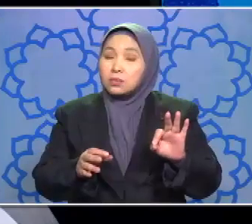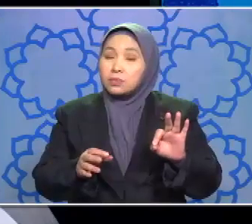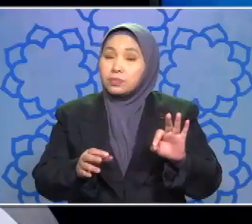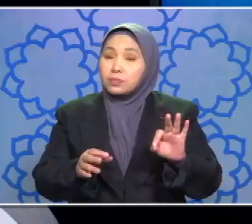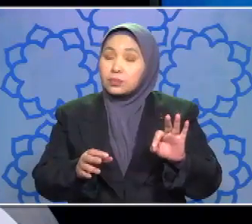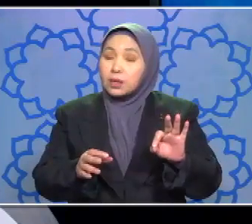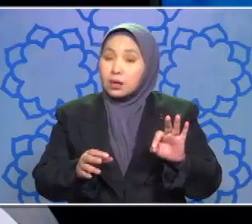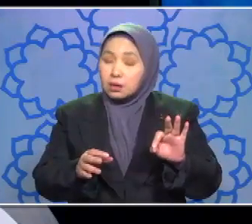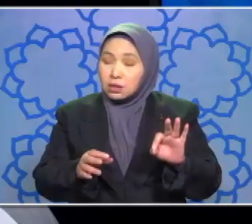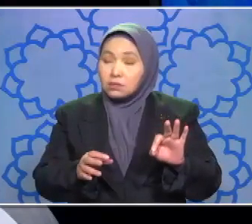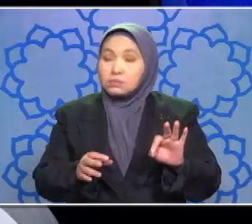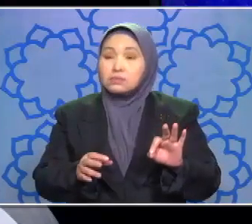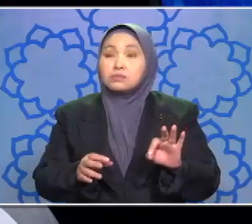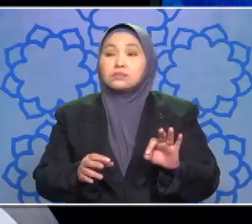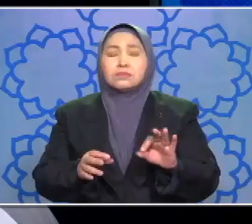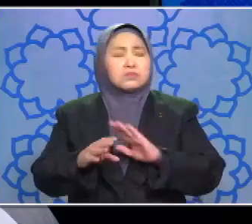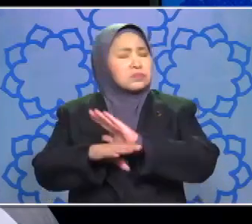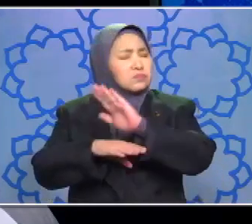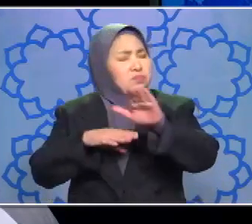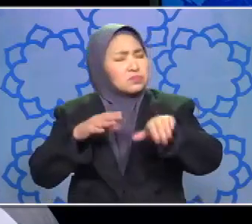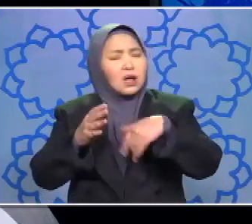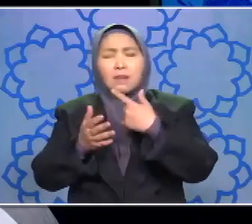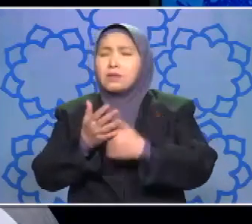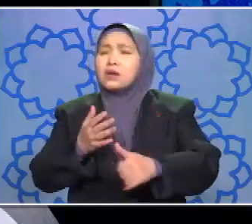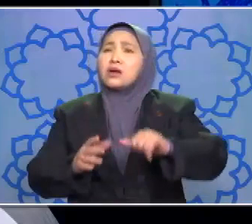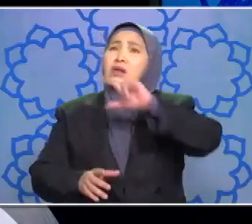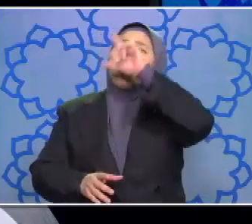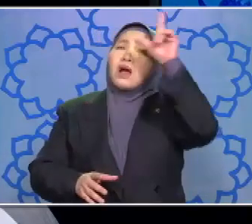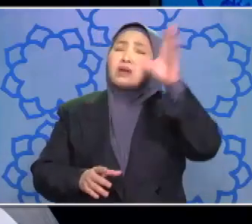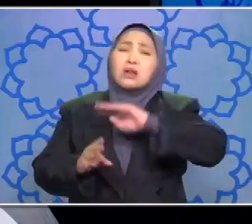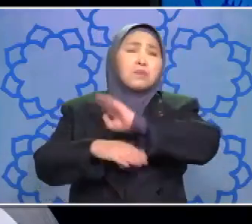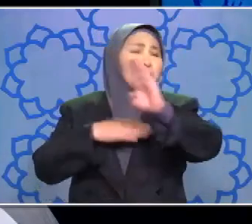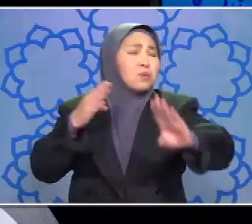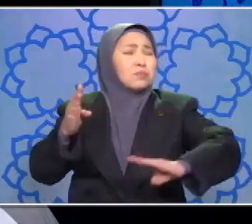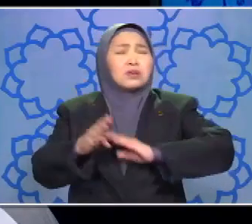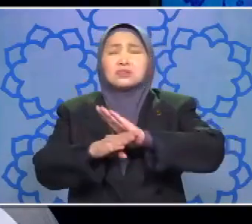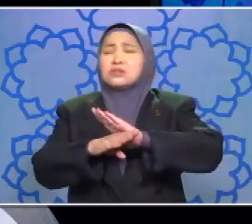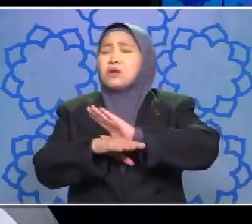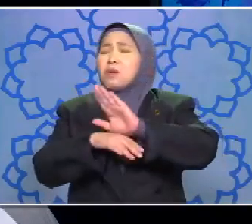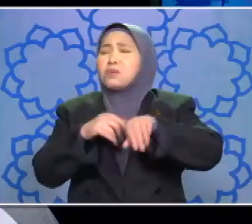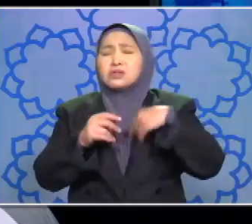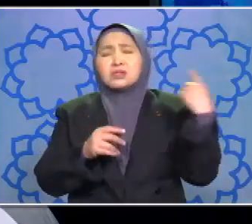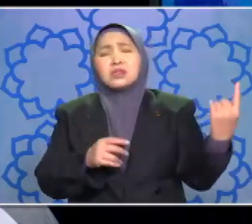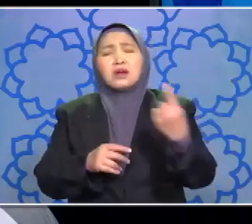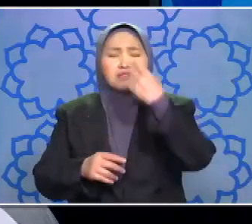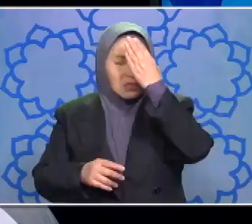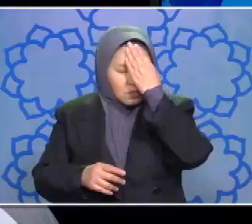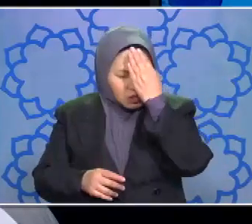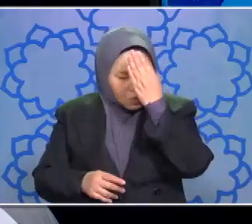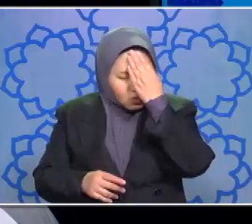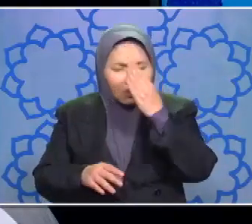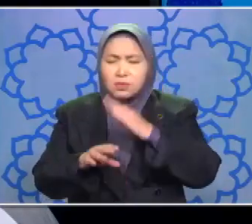ma fis samawati wa ma fil ard, segala apa yang di langit dan di bumi semuanya sentiasa bersujud. Yasjudu Ustaz,